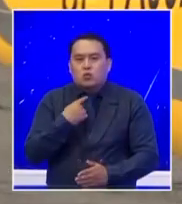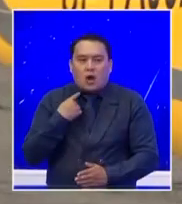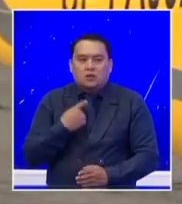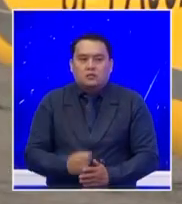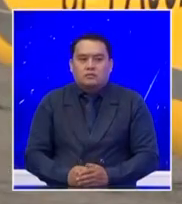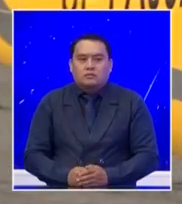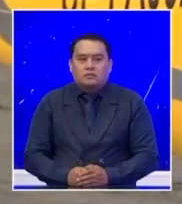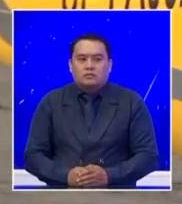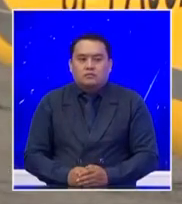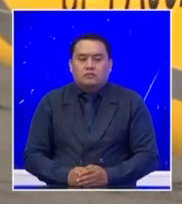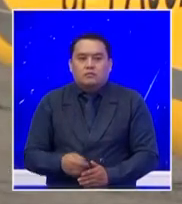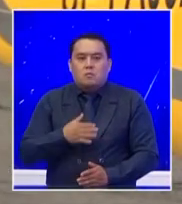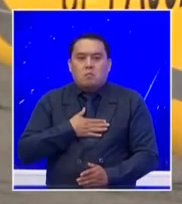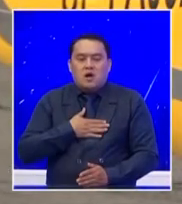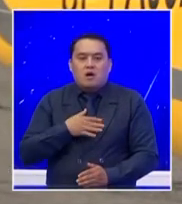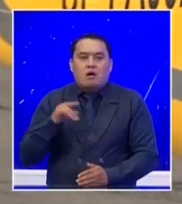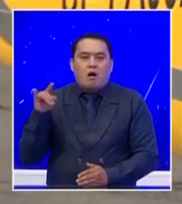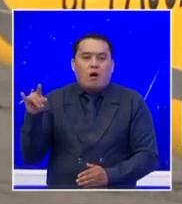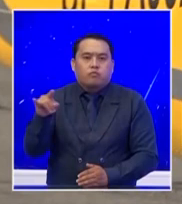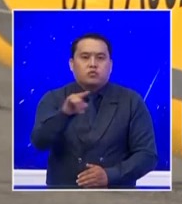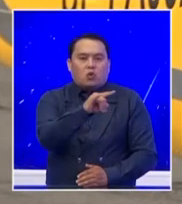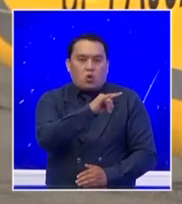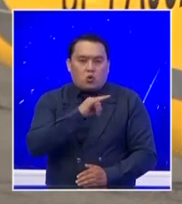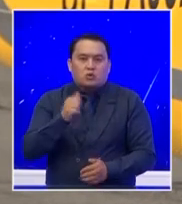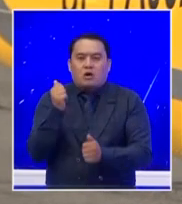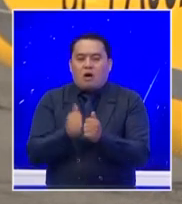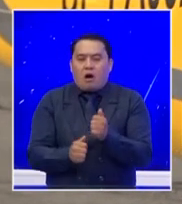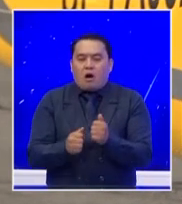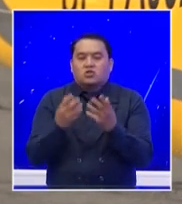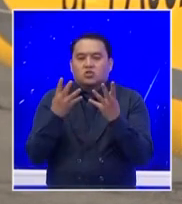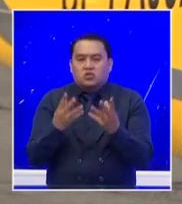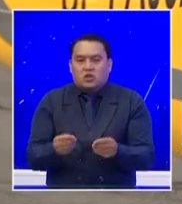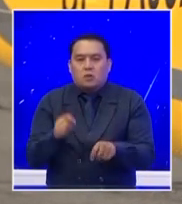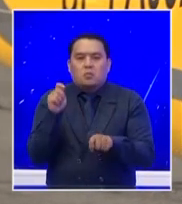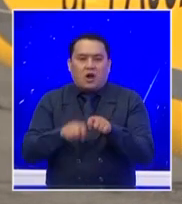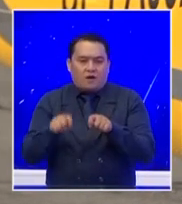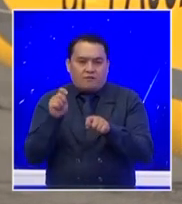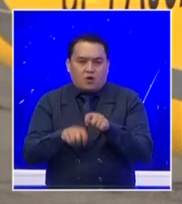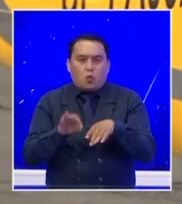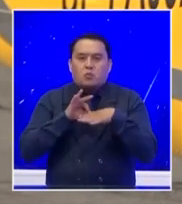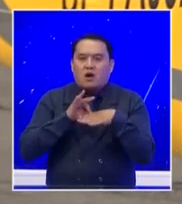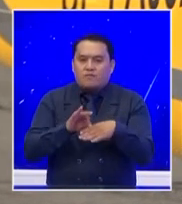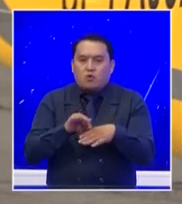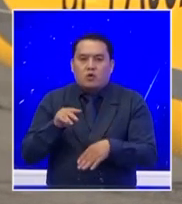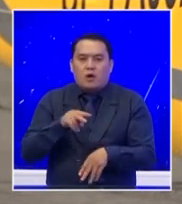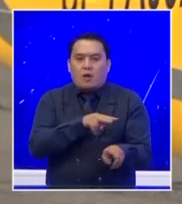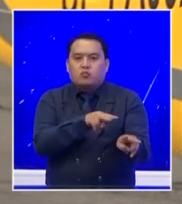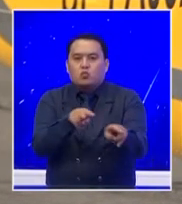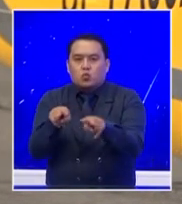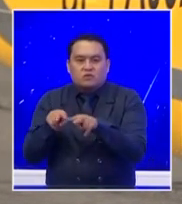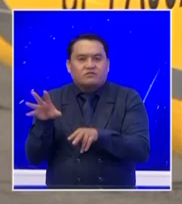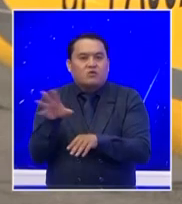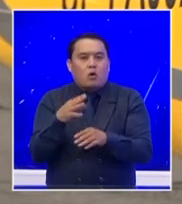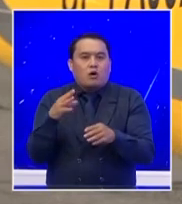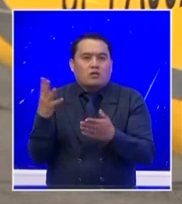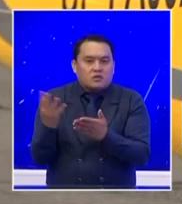Такие облеты мы совершаем ежедневно, согласно классу пожарной опасности. Но при